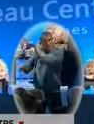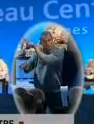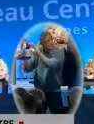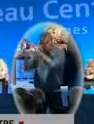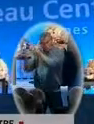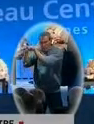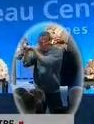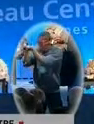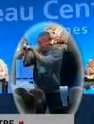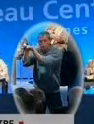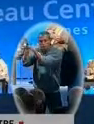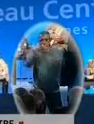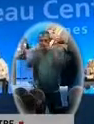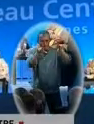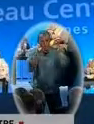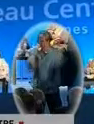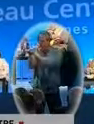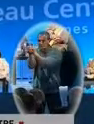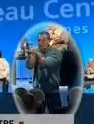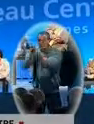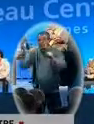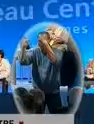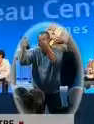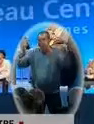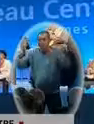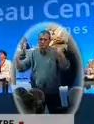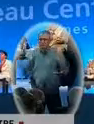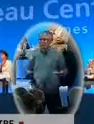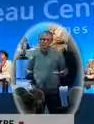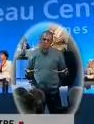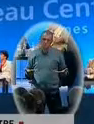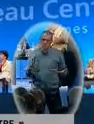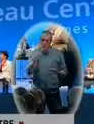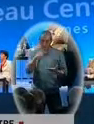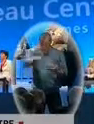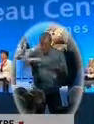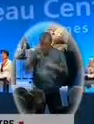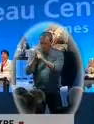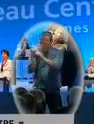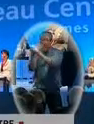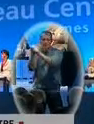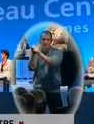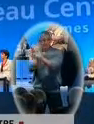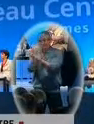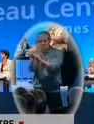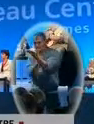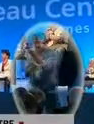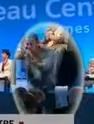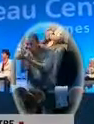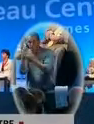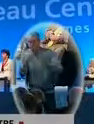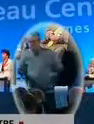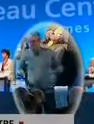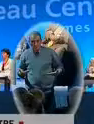cette opposition s'installer dans le débat public. Notre vocation est là, aider la France à s'inscrire dans ce temps présent,